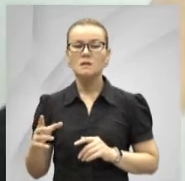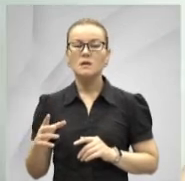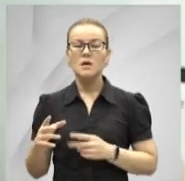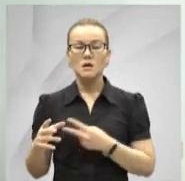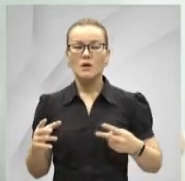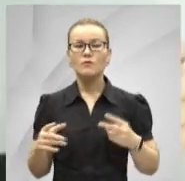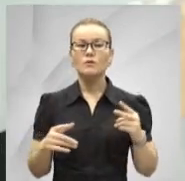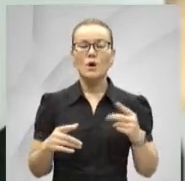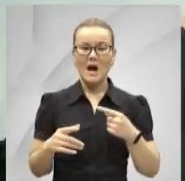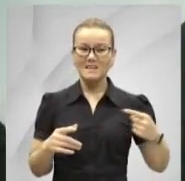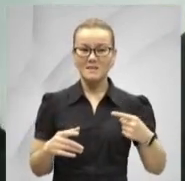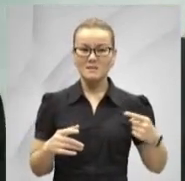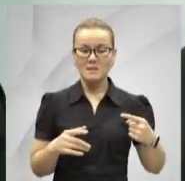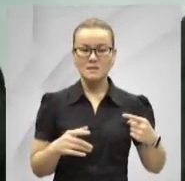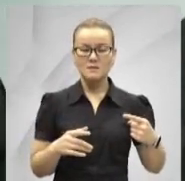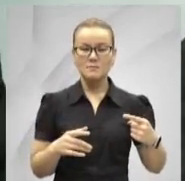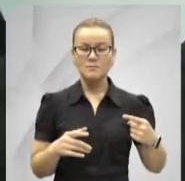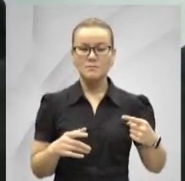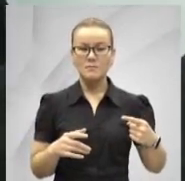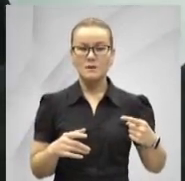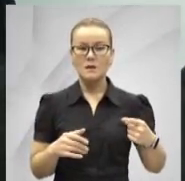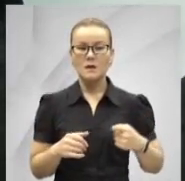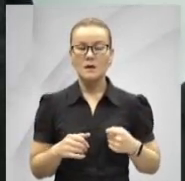число отрицательное,